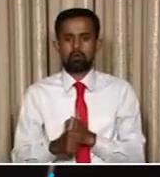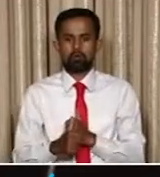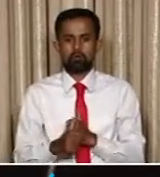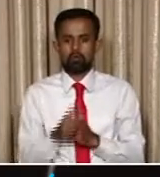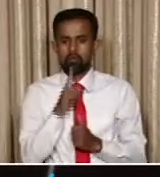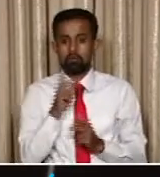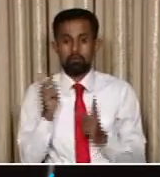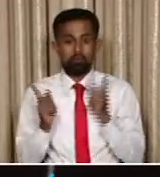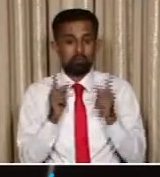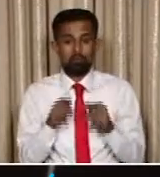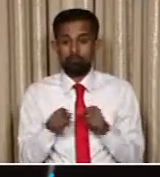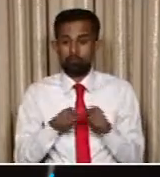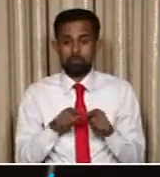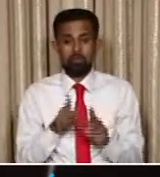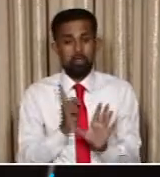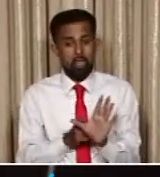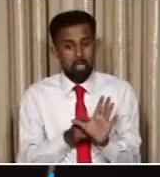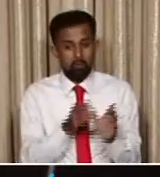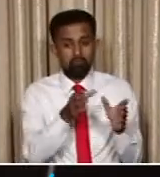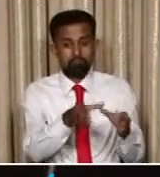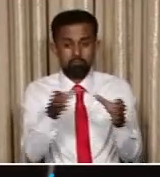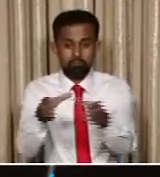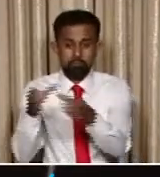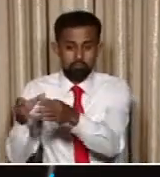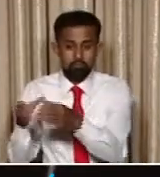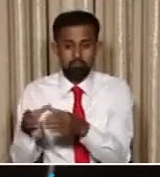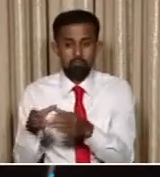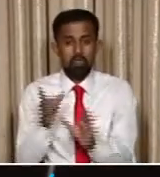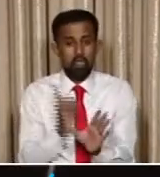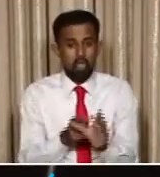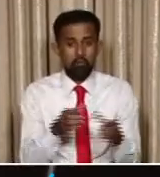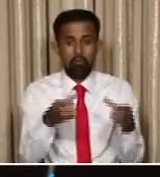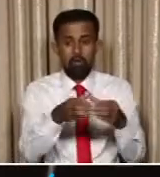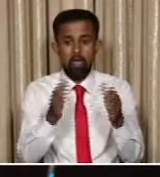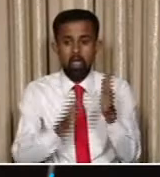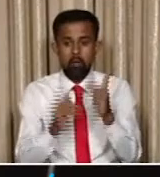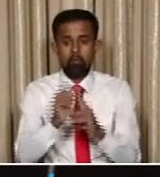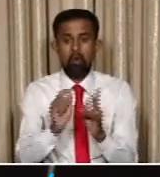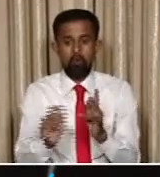संचारक पमनक् नेमे हेम अंशयेन्म मे रटे